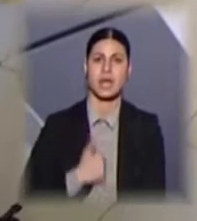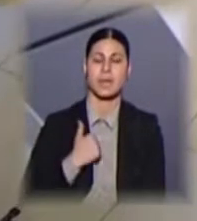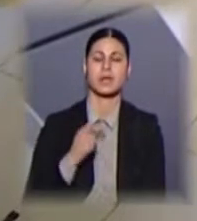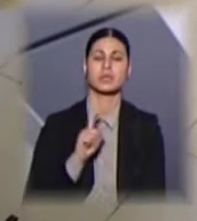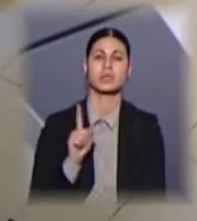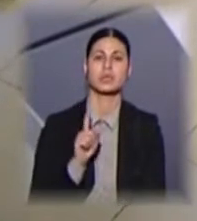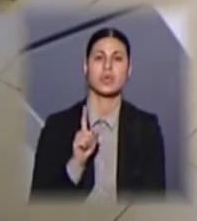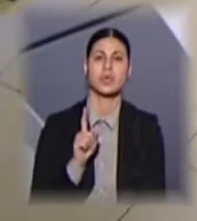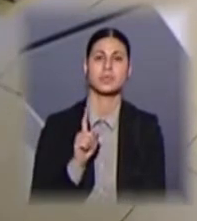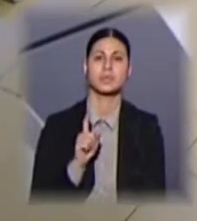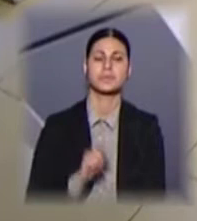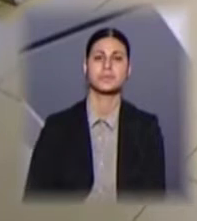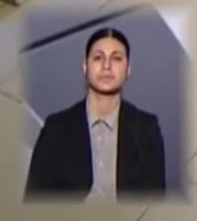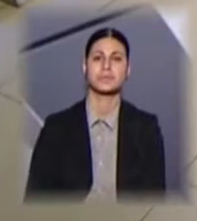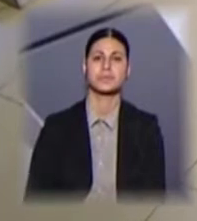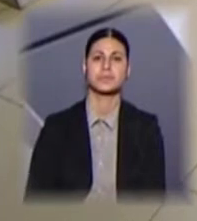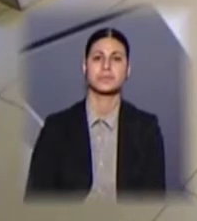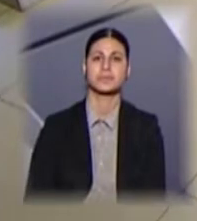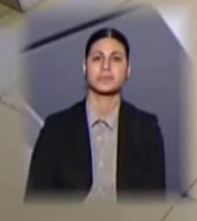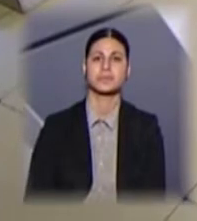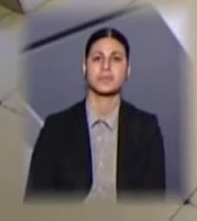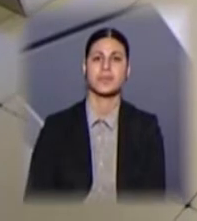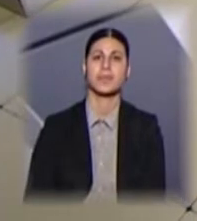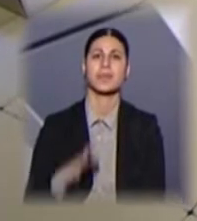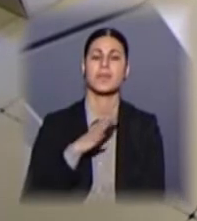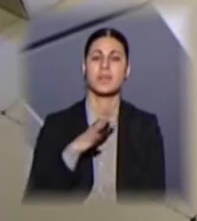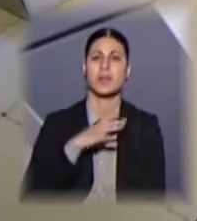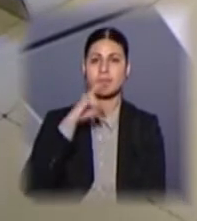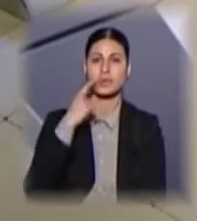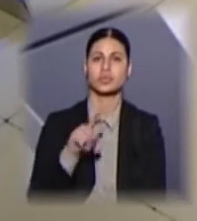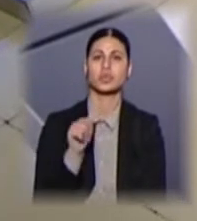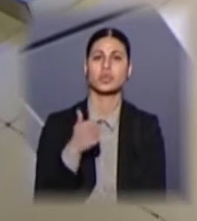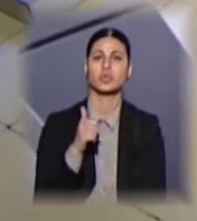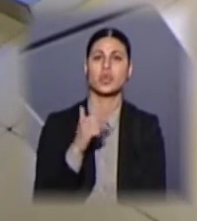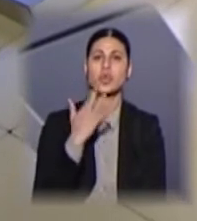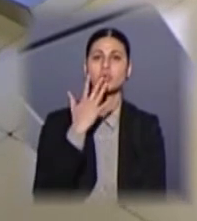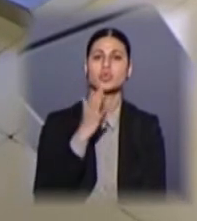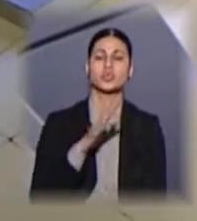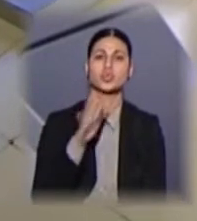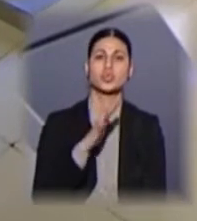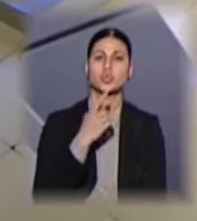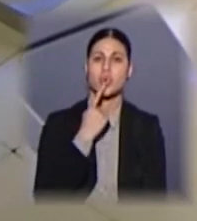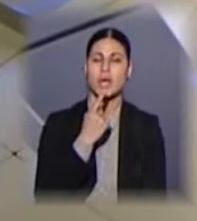რომ ვიყავი რუსულის როგორც უცხო ენის